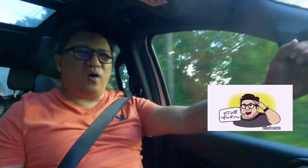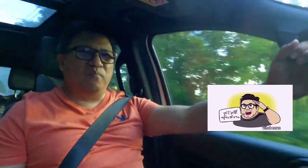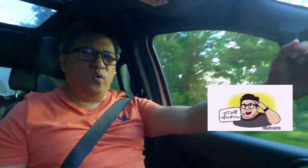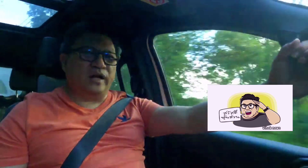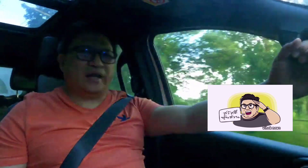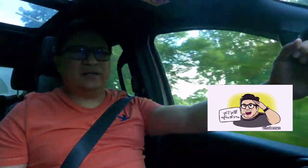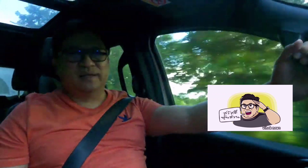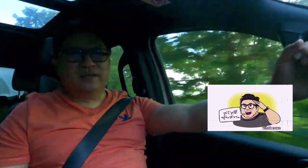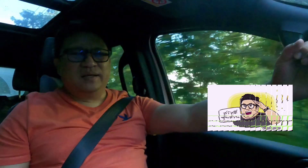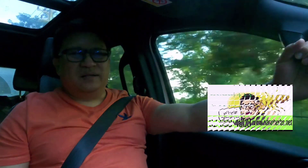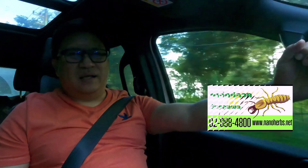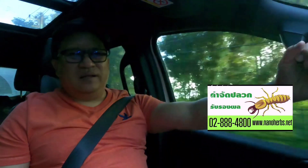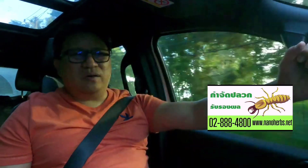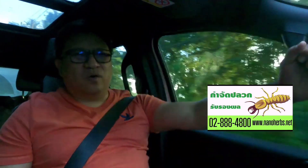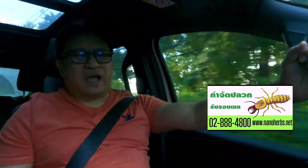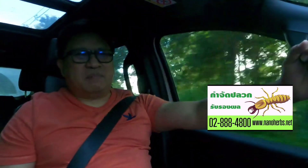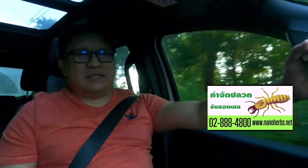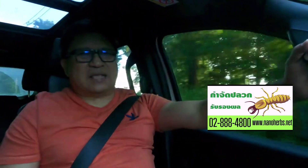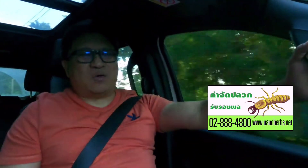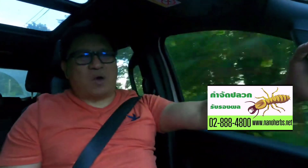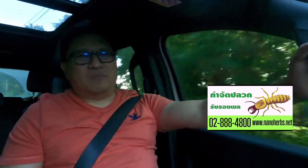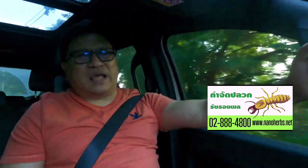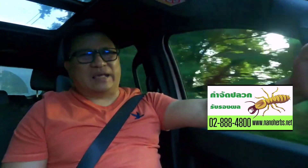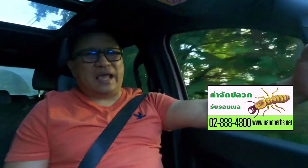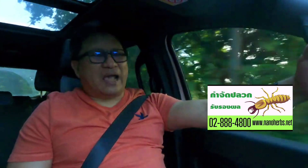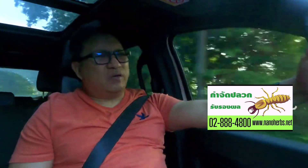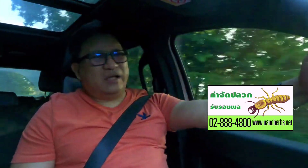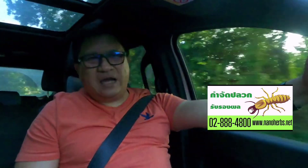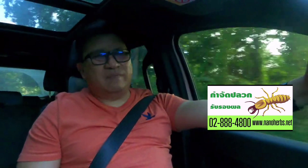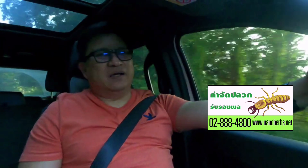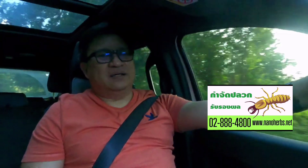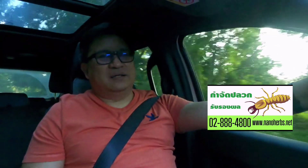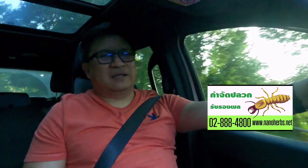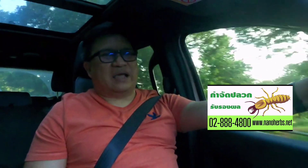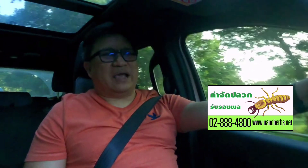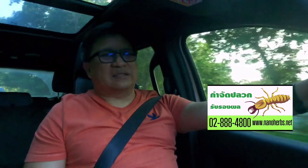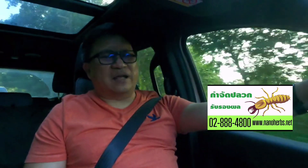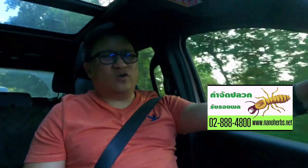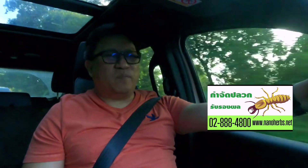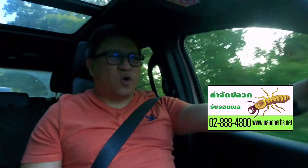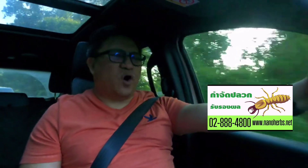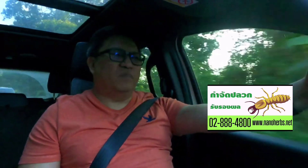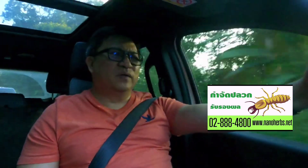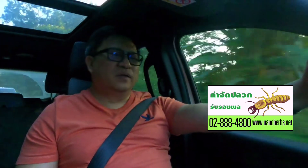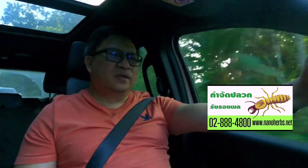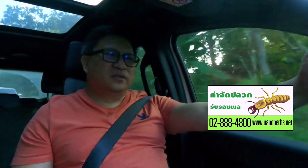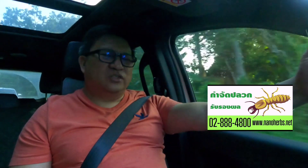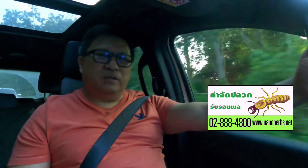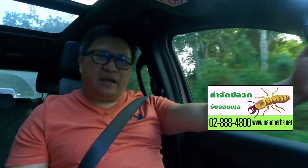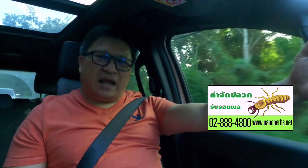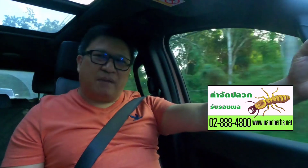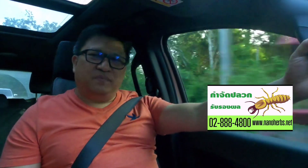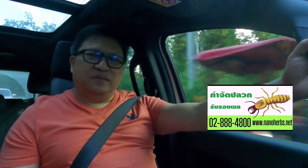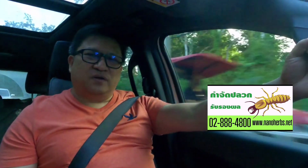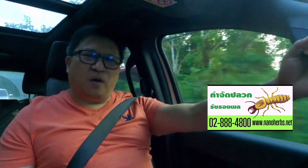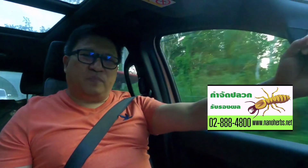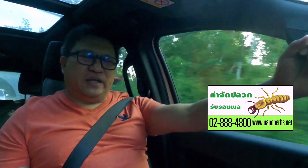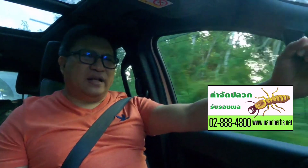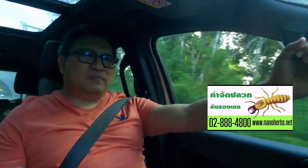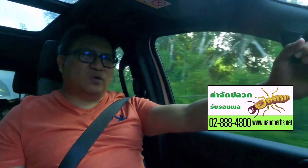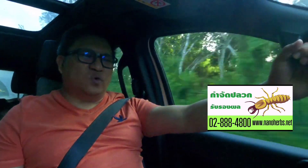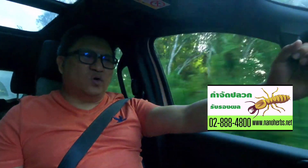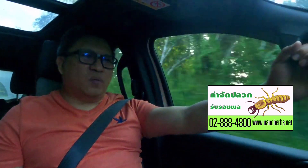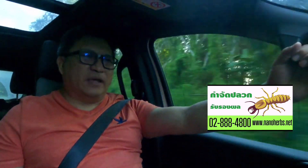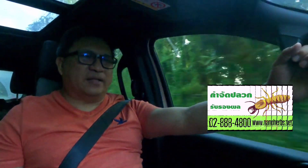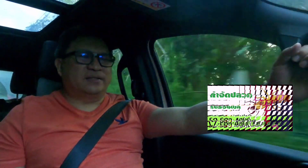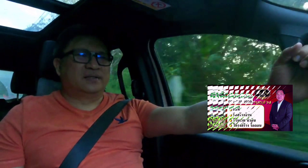อบัก ก็ มง เน้น ในเรื่อง ของ การ ไม่สร้าง ความแตก แก งานี้เงิบ เกสาร ก็ พร cũ จื่อ แม่ ถับ ก็